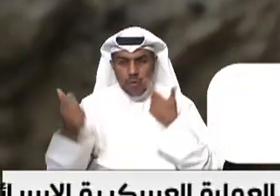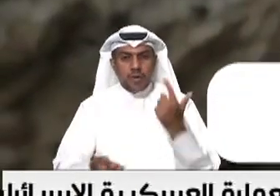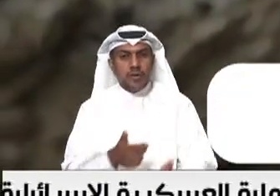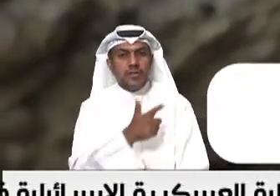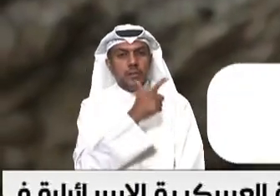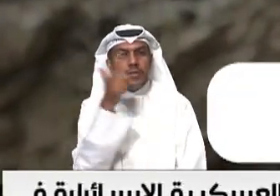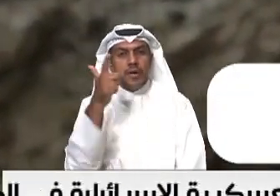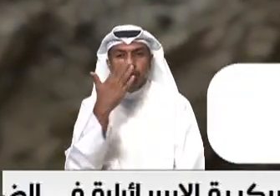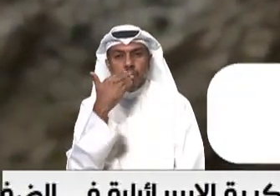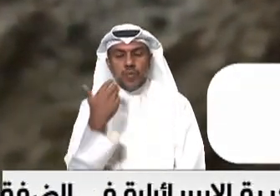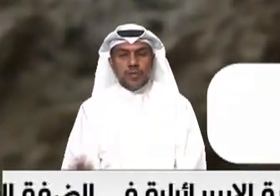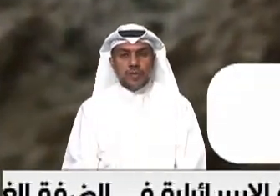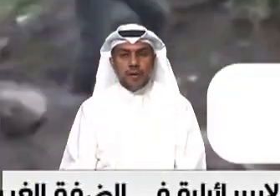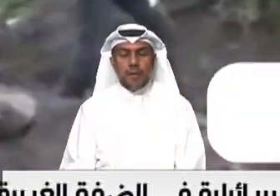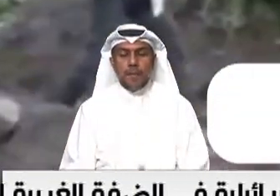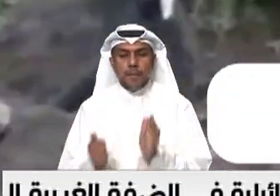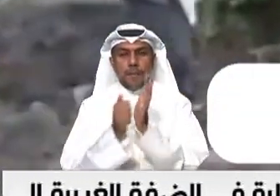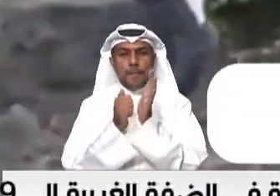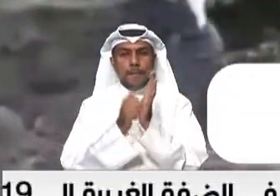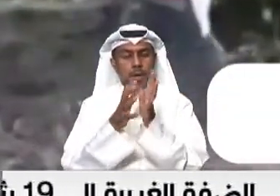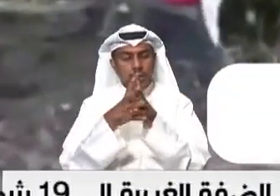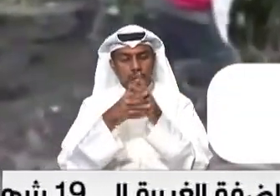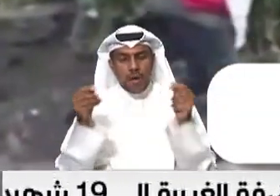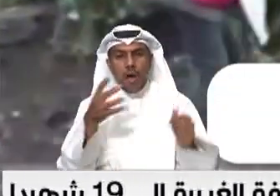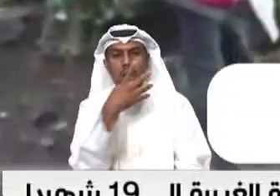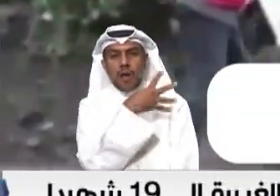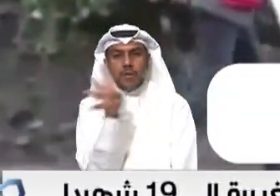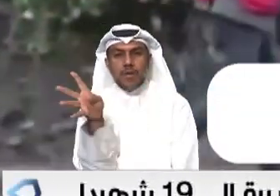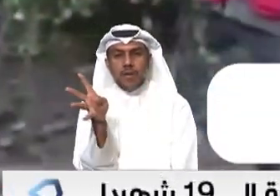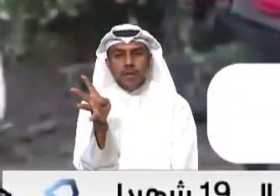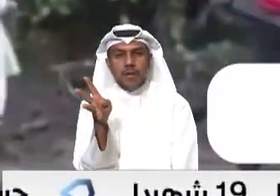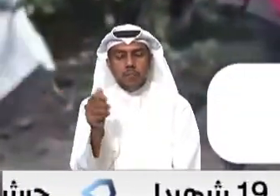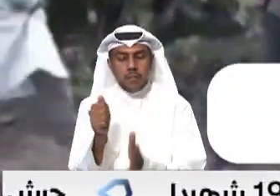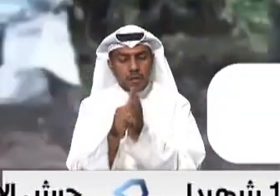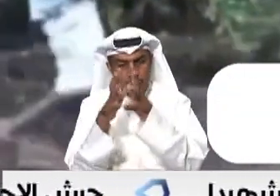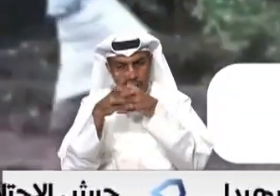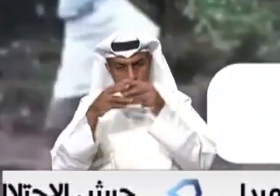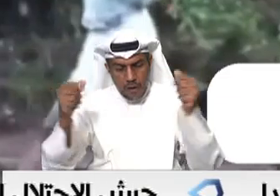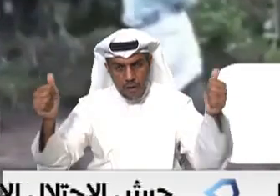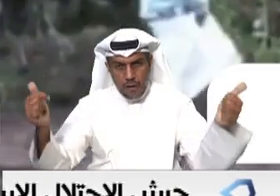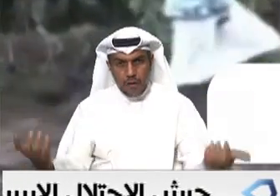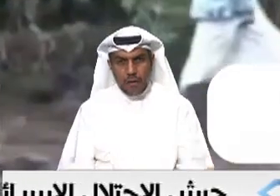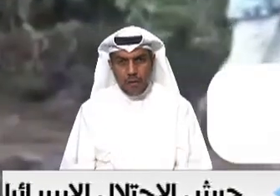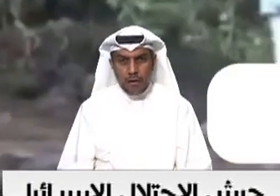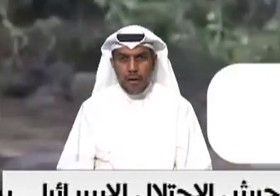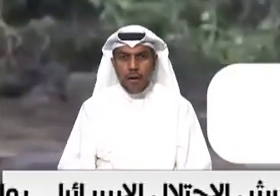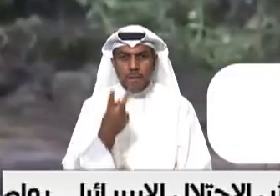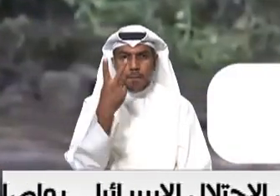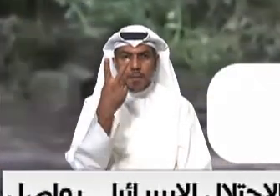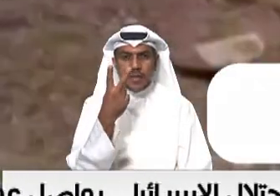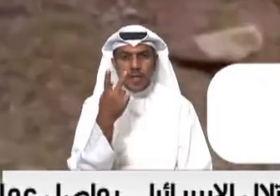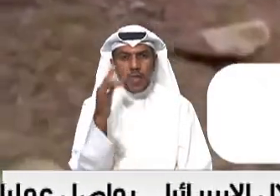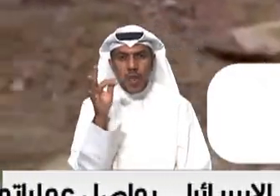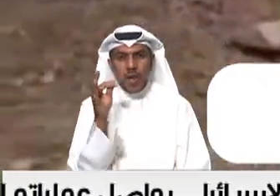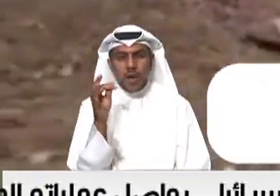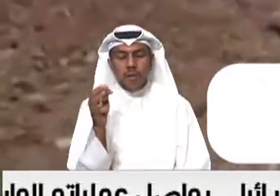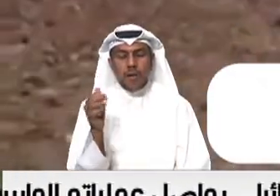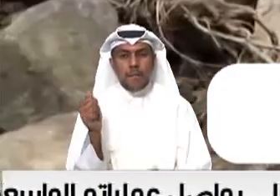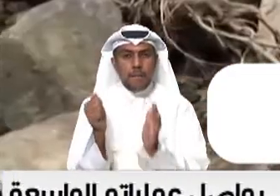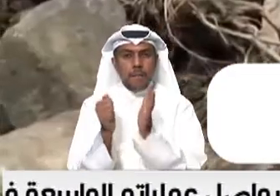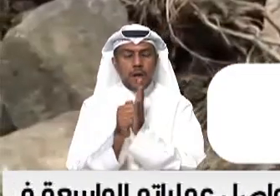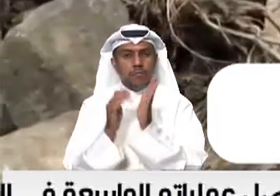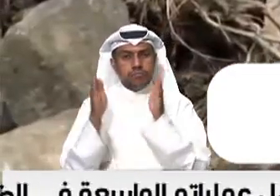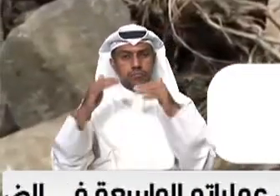دمرت السيول 40 منزلا بالكامل وألحقت أضرارا بنحو 230 منزلا، وتضررت بسببها